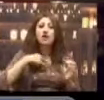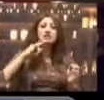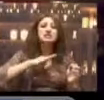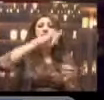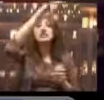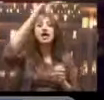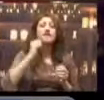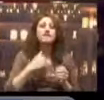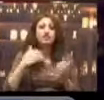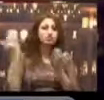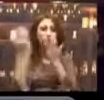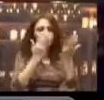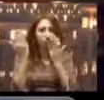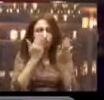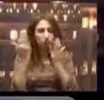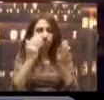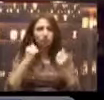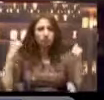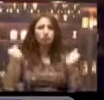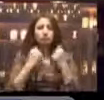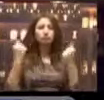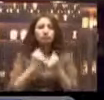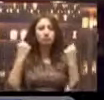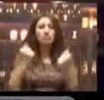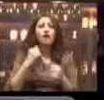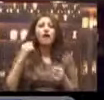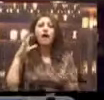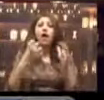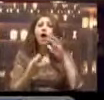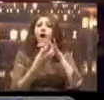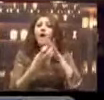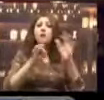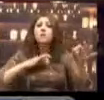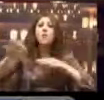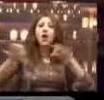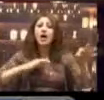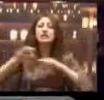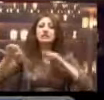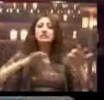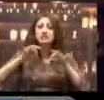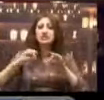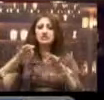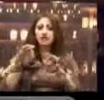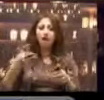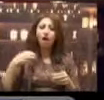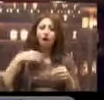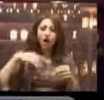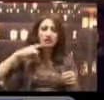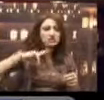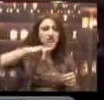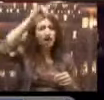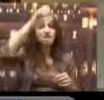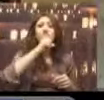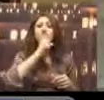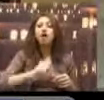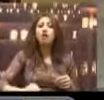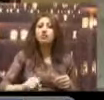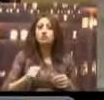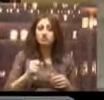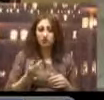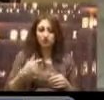اعمل زي كورس كده اتمرن في حته على هندسه يعني، واعمل حاجه زي معادله كده في فرنسا.